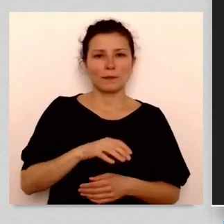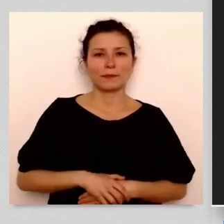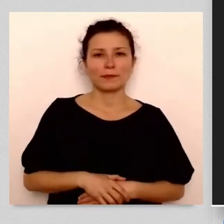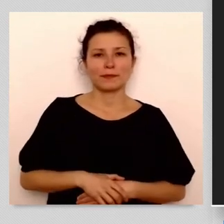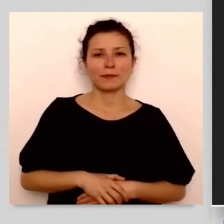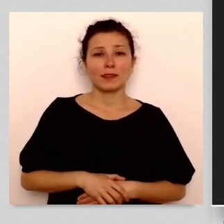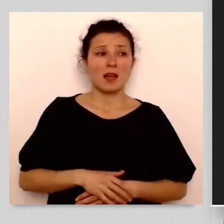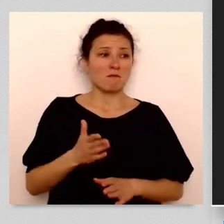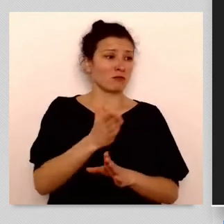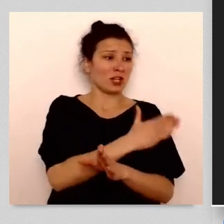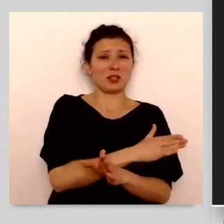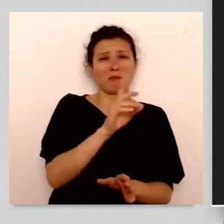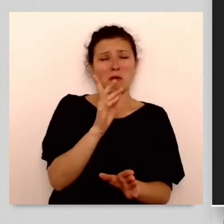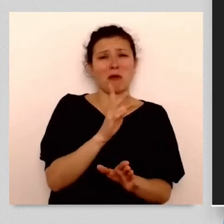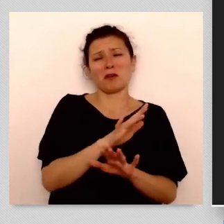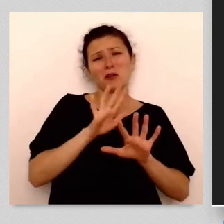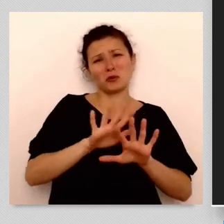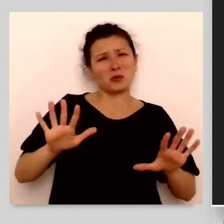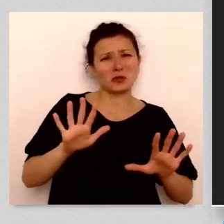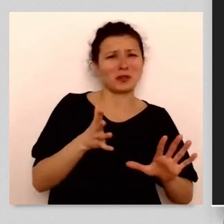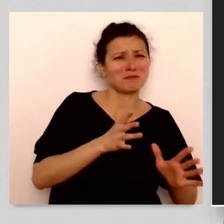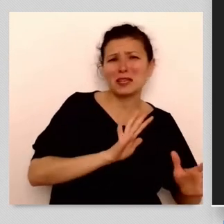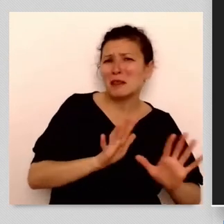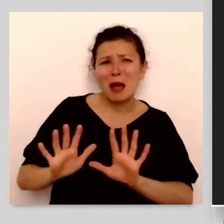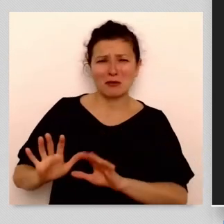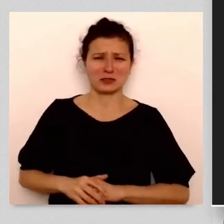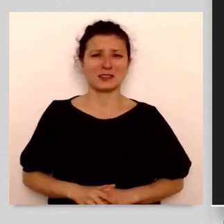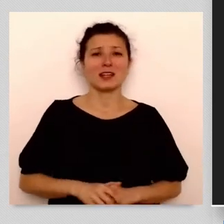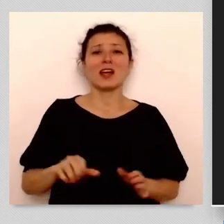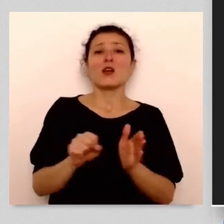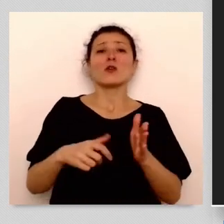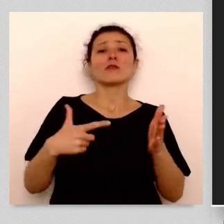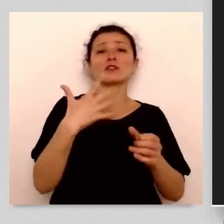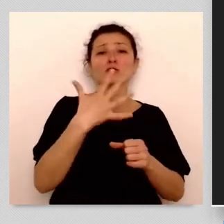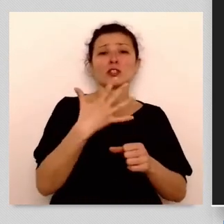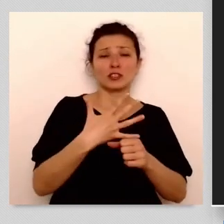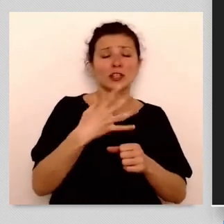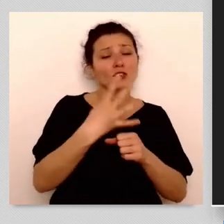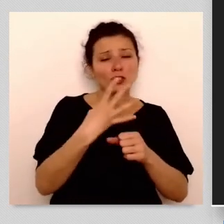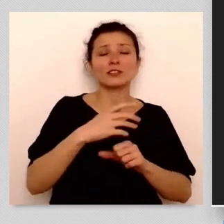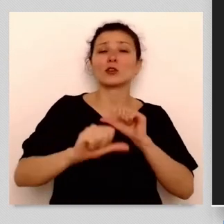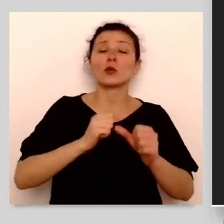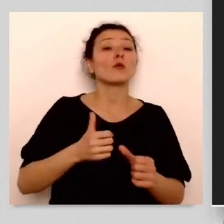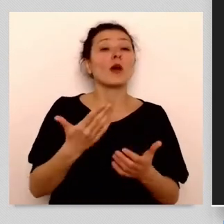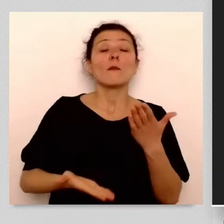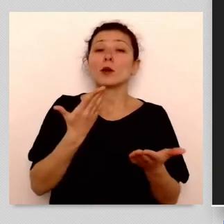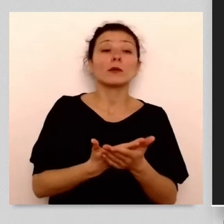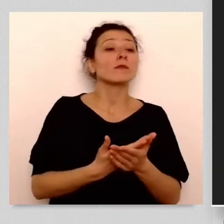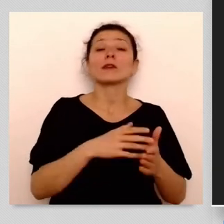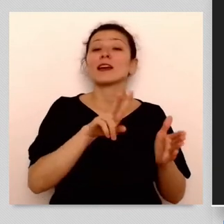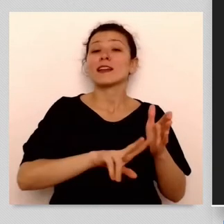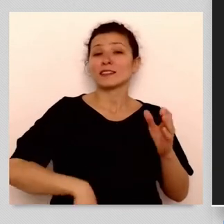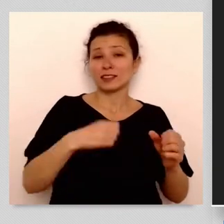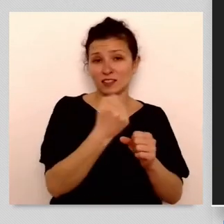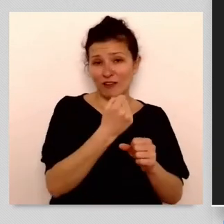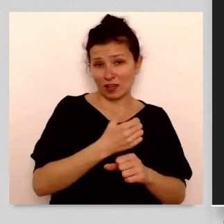wieloletnich zaniedbaniach wobec tego, co się dzieje w Polsce. Do 2040 proponujemy odejść od węgla i